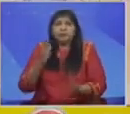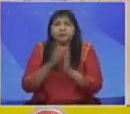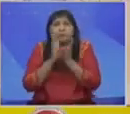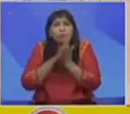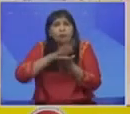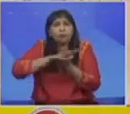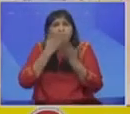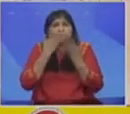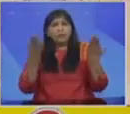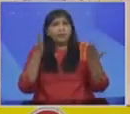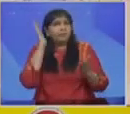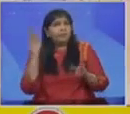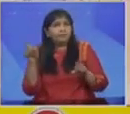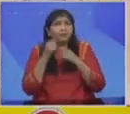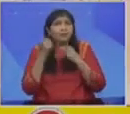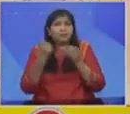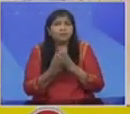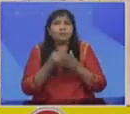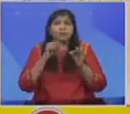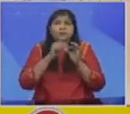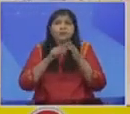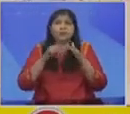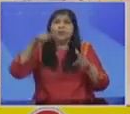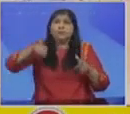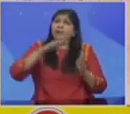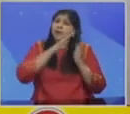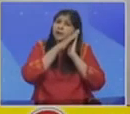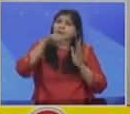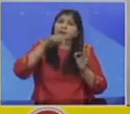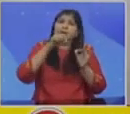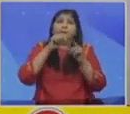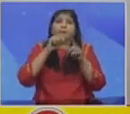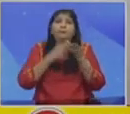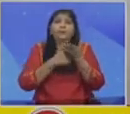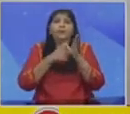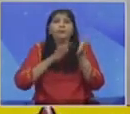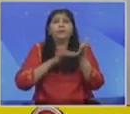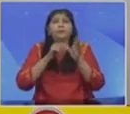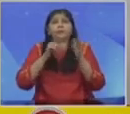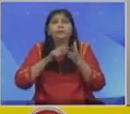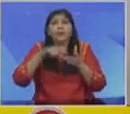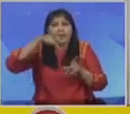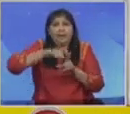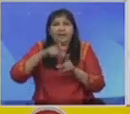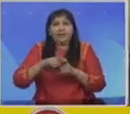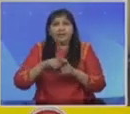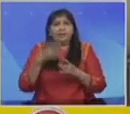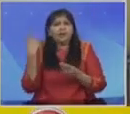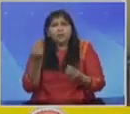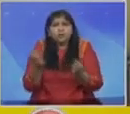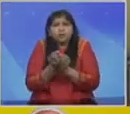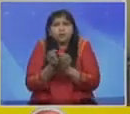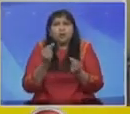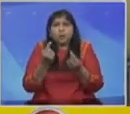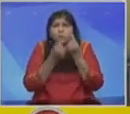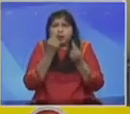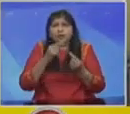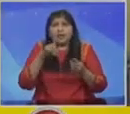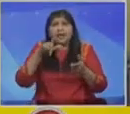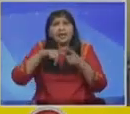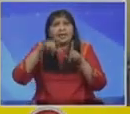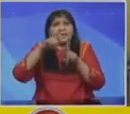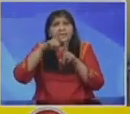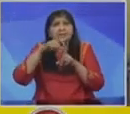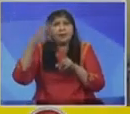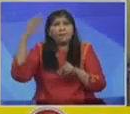मिला। बेतिया के रहने वाले प्रमोद जी दिल्ली में एक टेक्नीशियन के रूप में एलईडी बल्ब